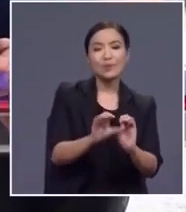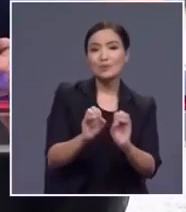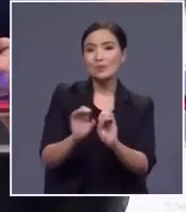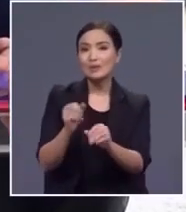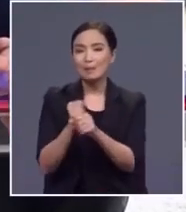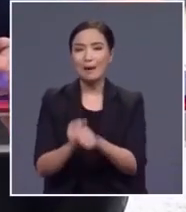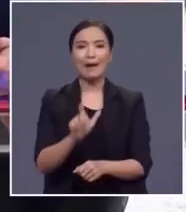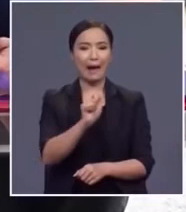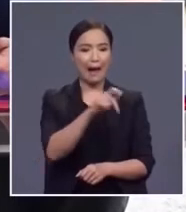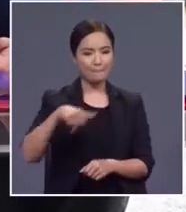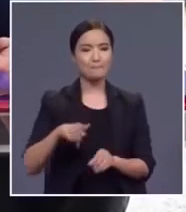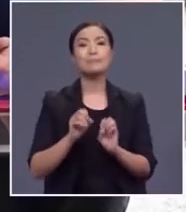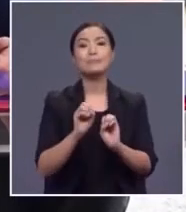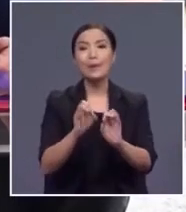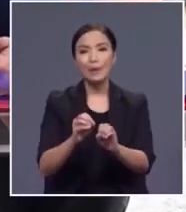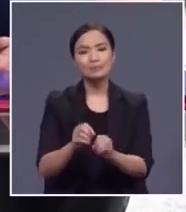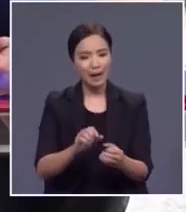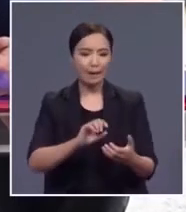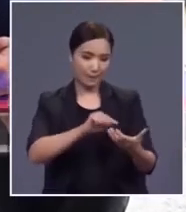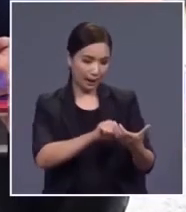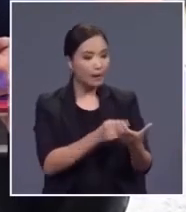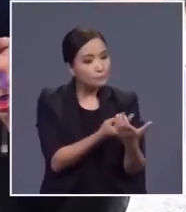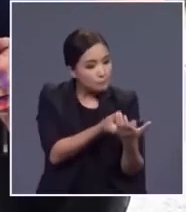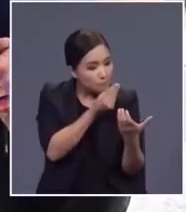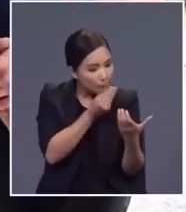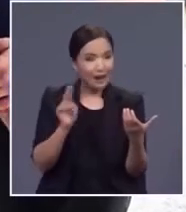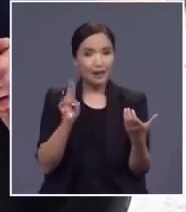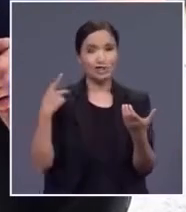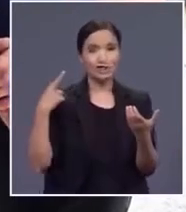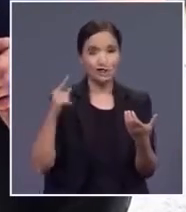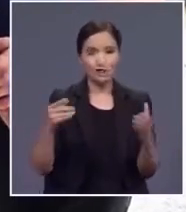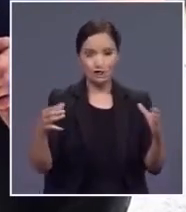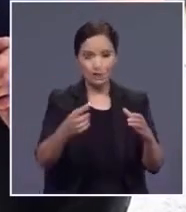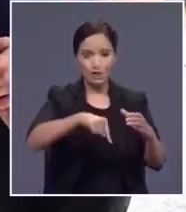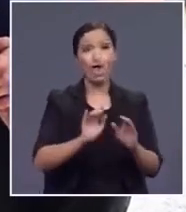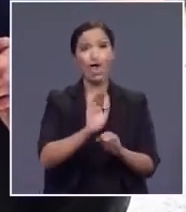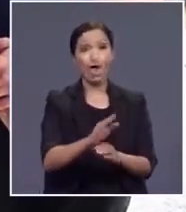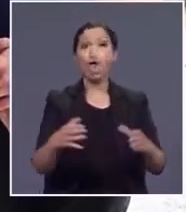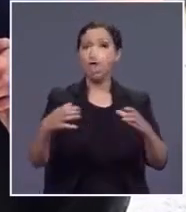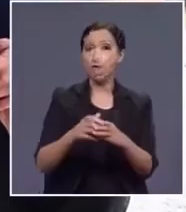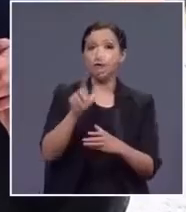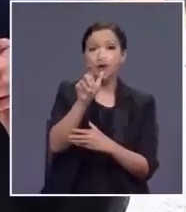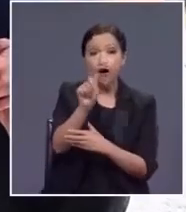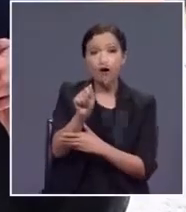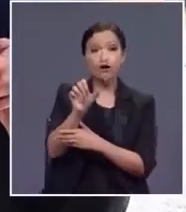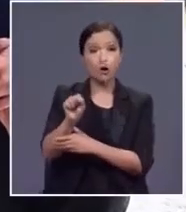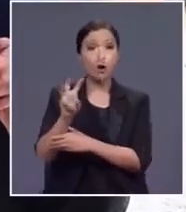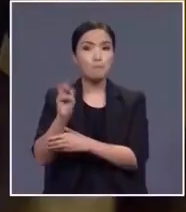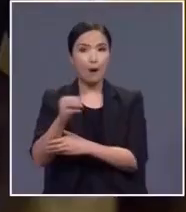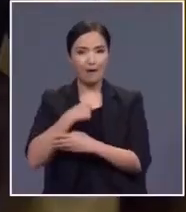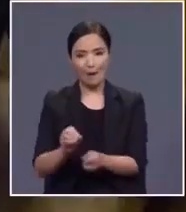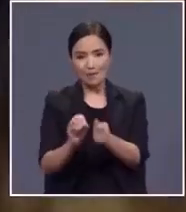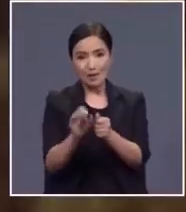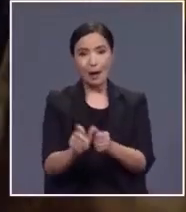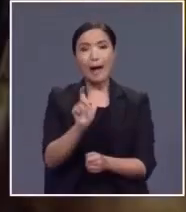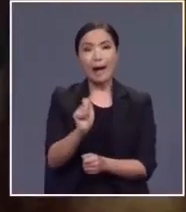เพื่อให้เขานำแอปที่เรียนรู้ไปใช้ประโยชน์ให้กับกลุ่มของเขาอย่างเช่นกลุ่มอสม.ทางเราก็จะแนะนำในแอปพลิเคชันตัวดร.มี